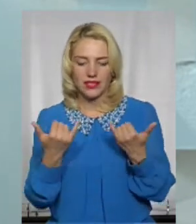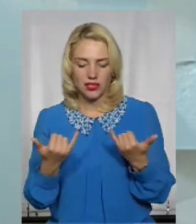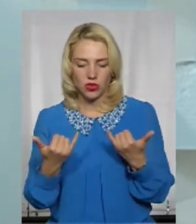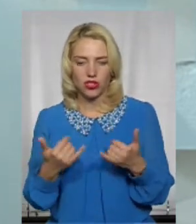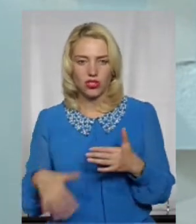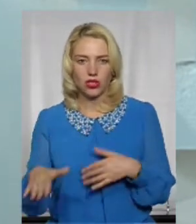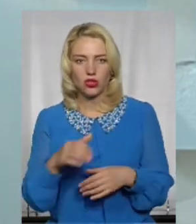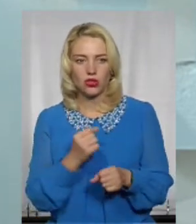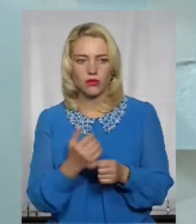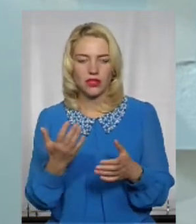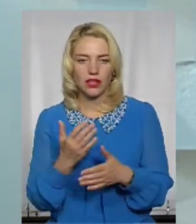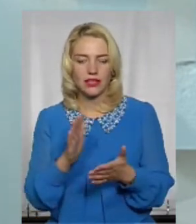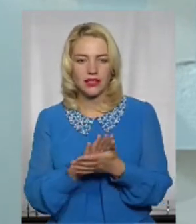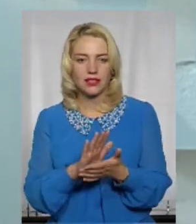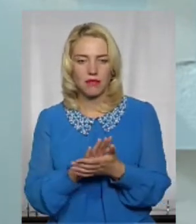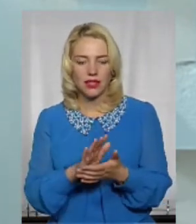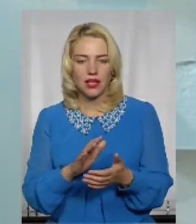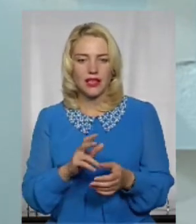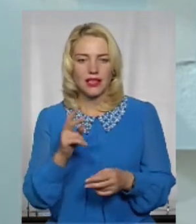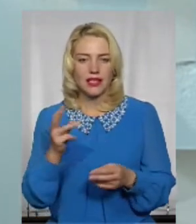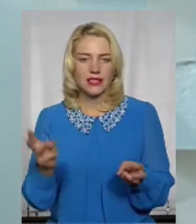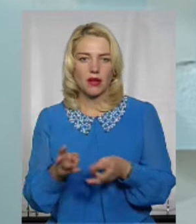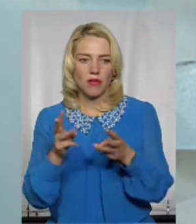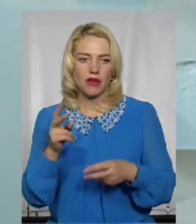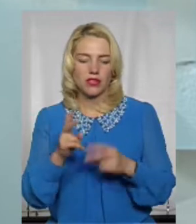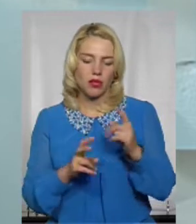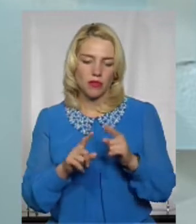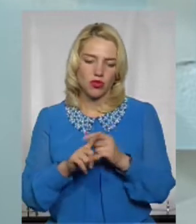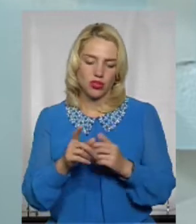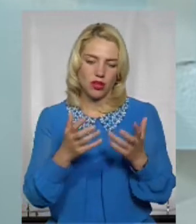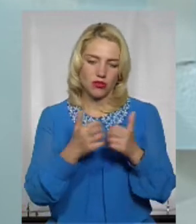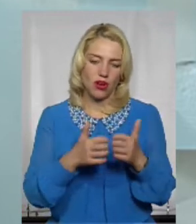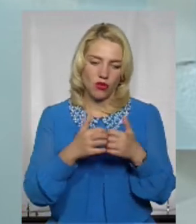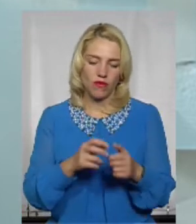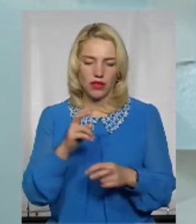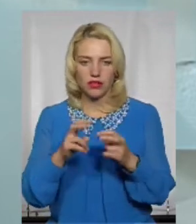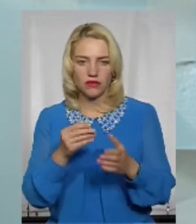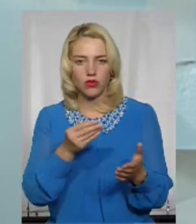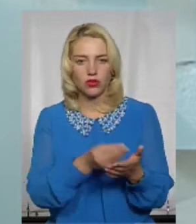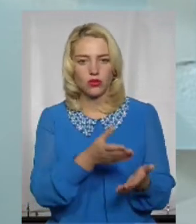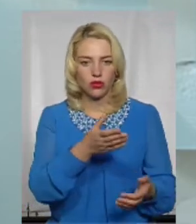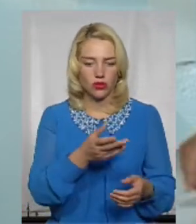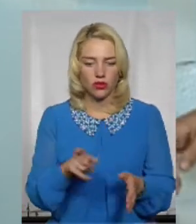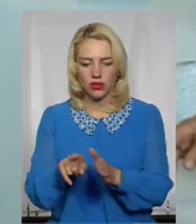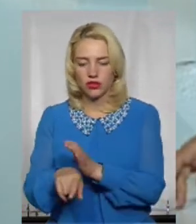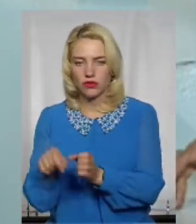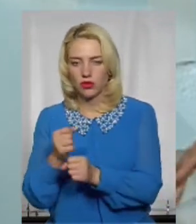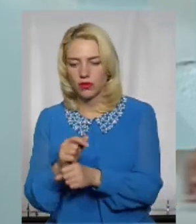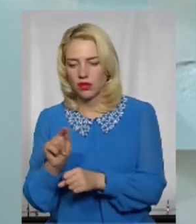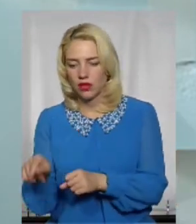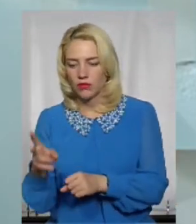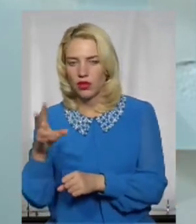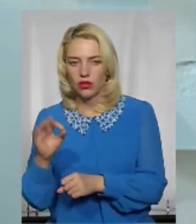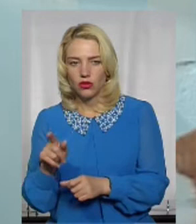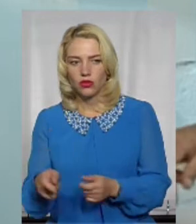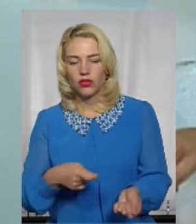якийсь сміттєспалювальний завод. І починають рахувати, завод коштує дорого, дешевше зробити там, але